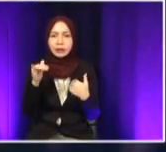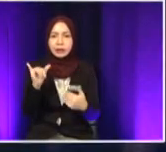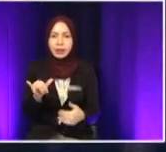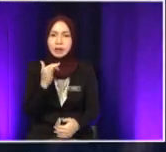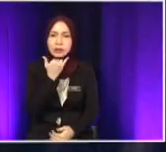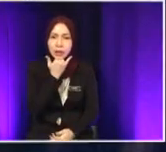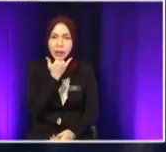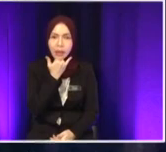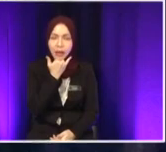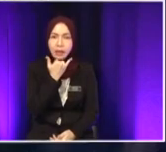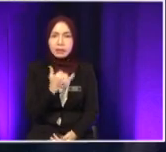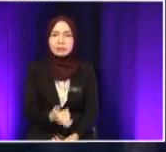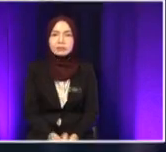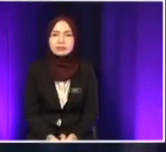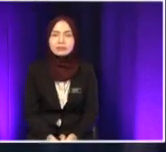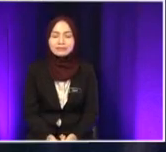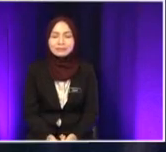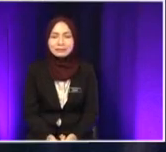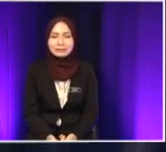tak berapo